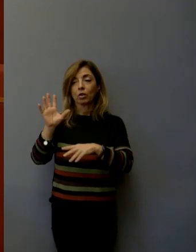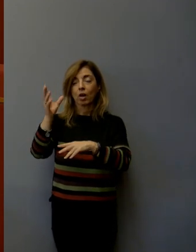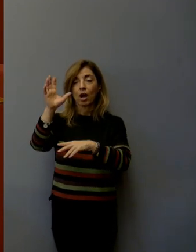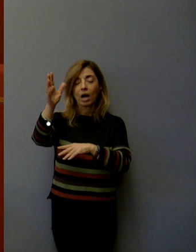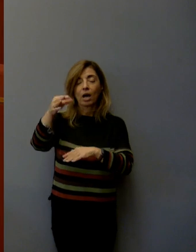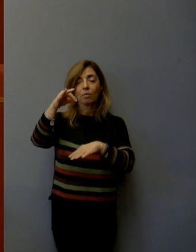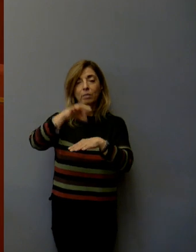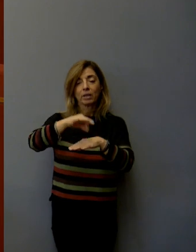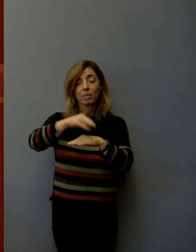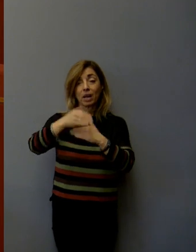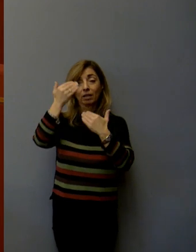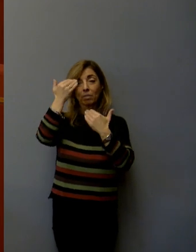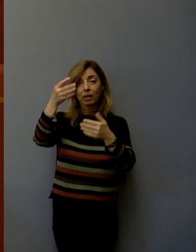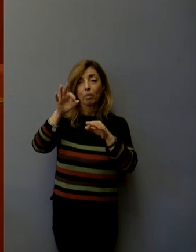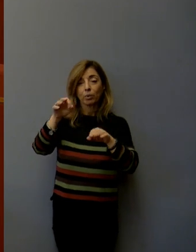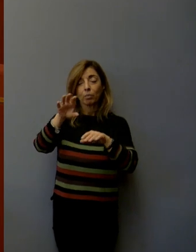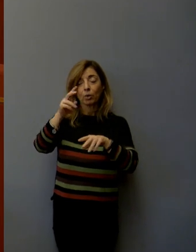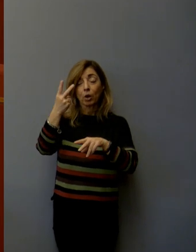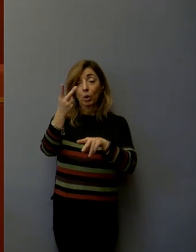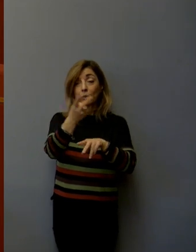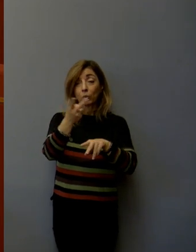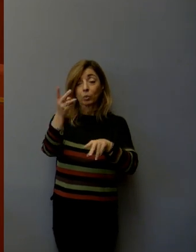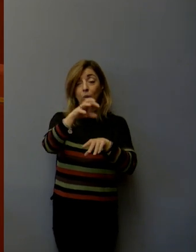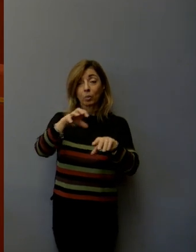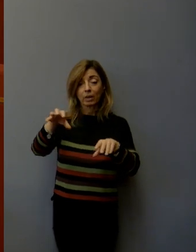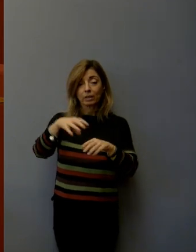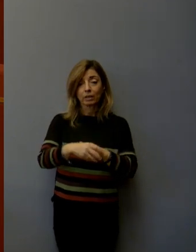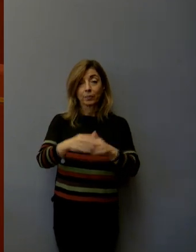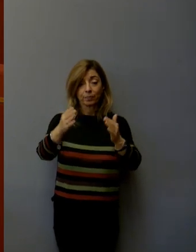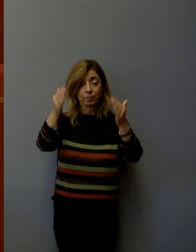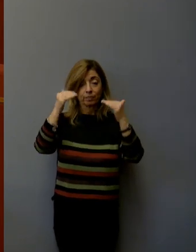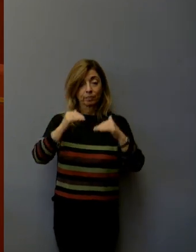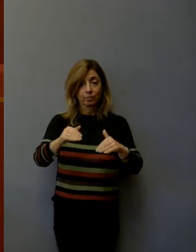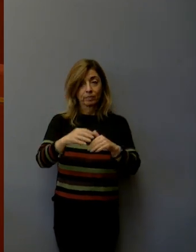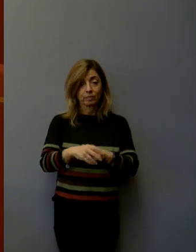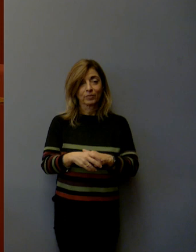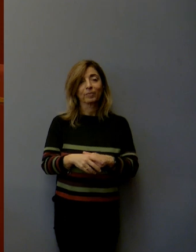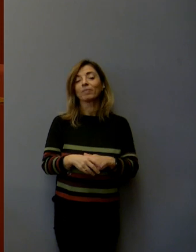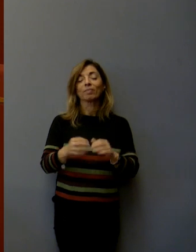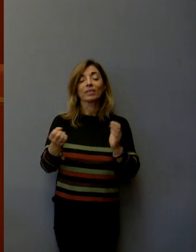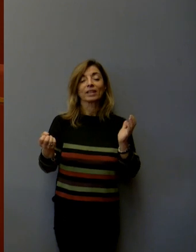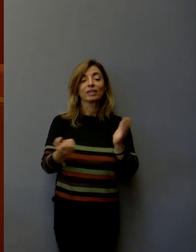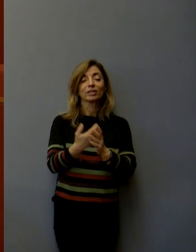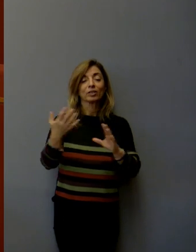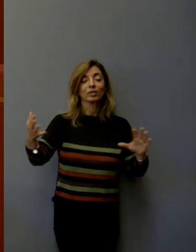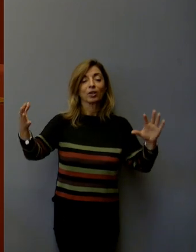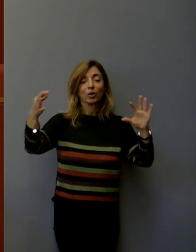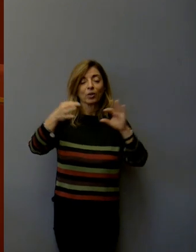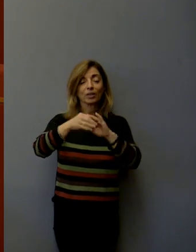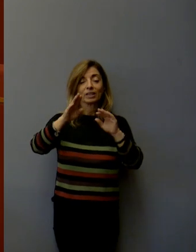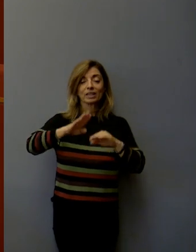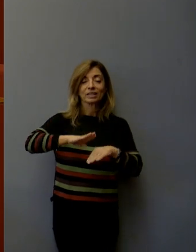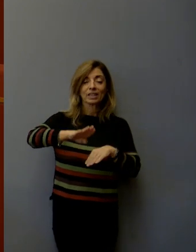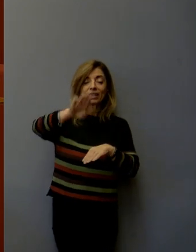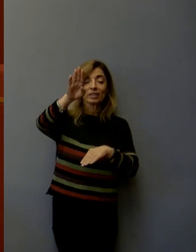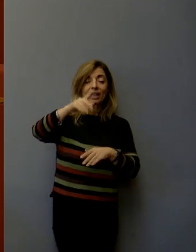per i collanti in questi due quartieri 4.499 creazione di un collegamento dettato di salita di montino tra civico